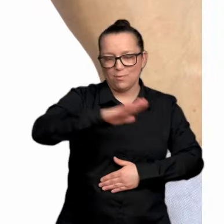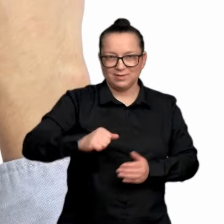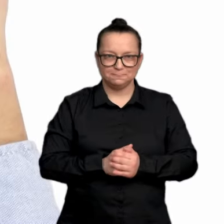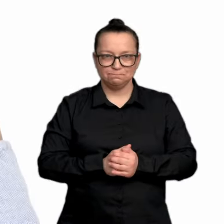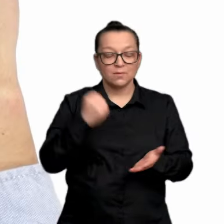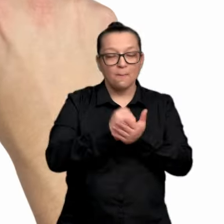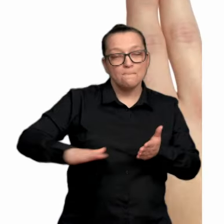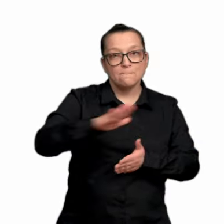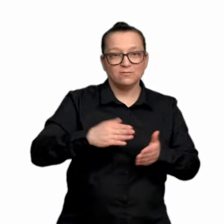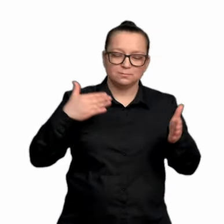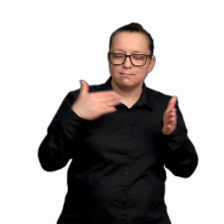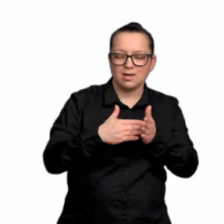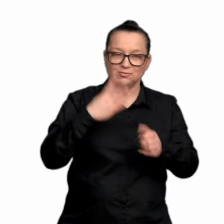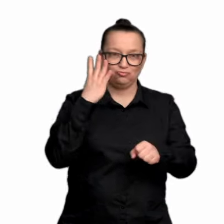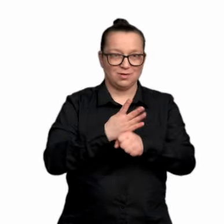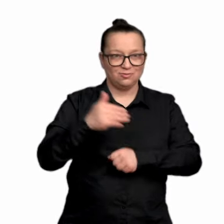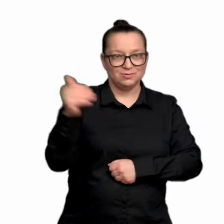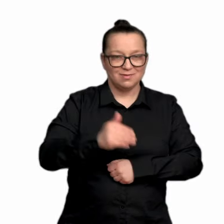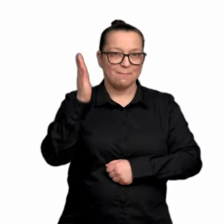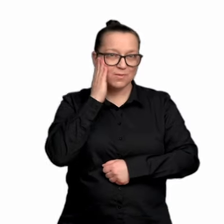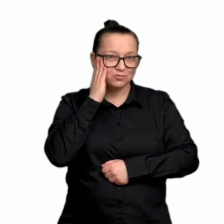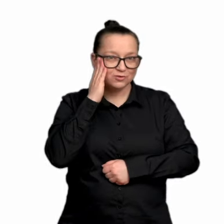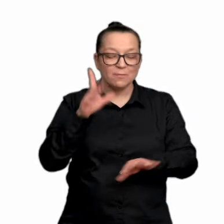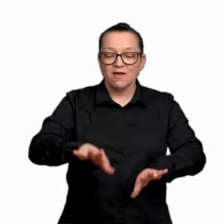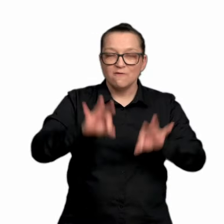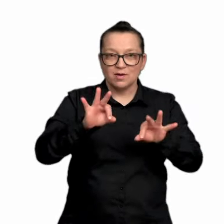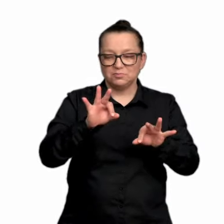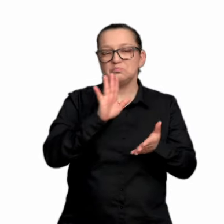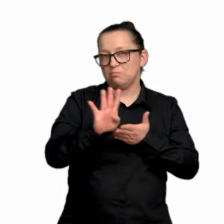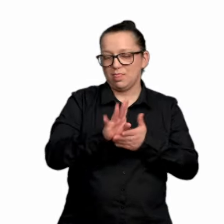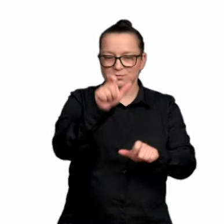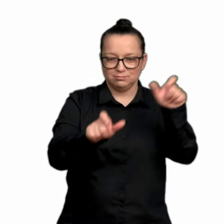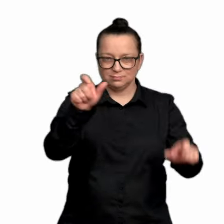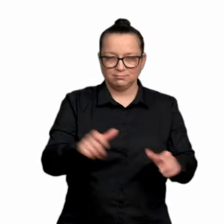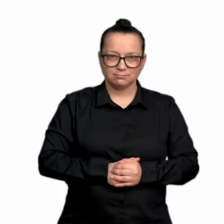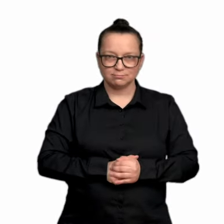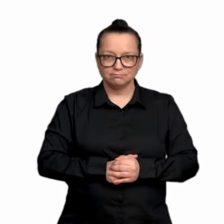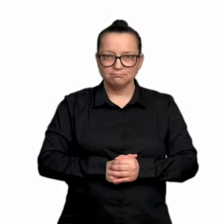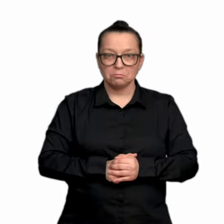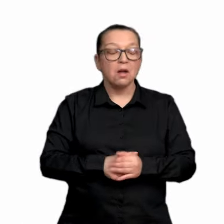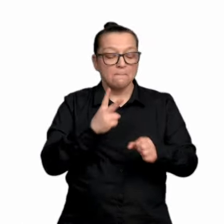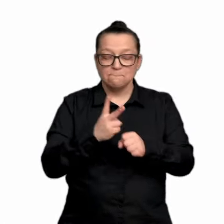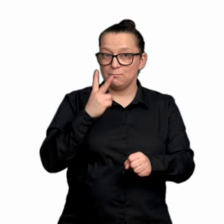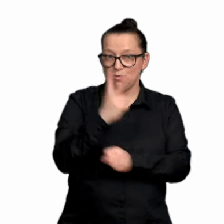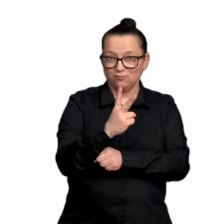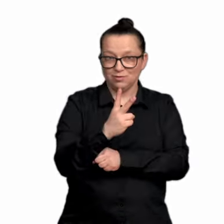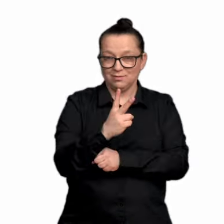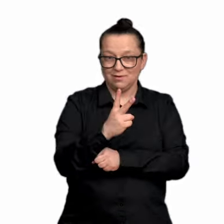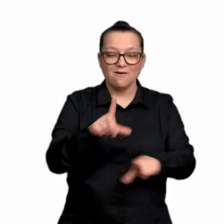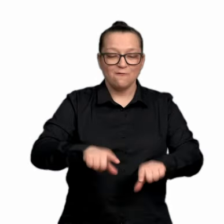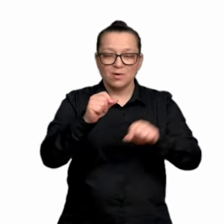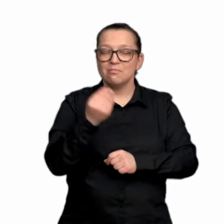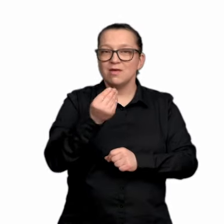w powiatach w których mieszka nie więcej niż 40 000 mieszkańców wybieramy 15 radnych jeżeli powiat jest większy